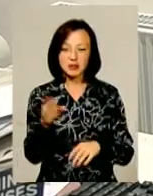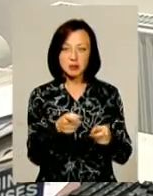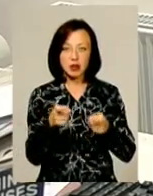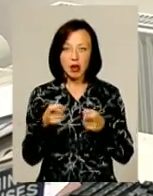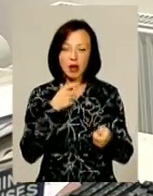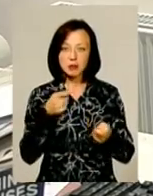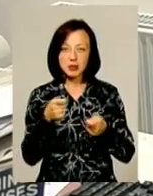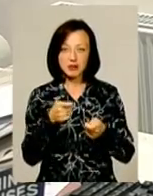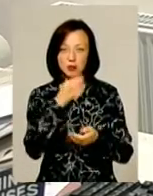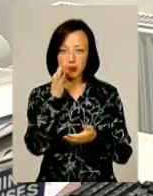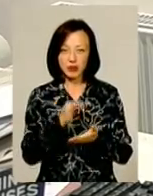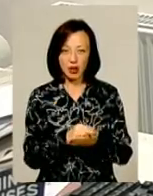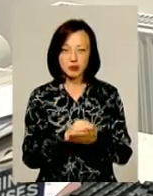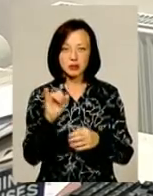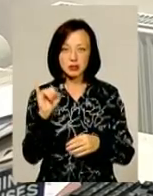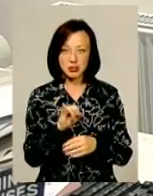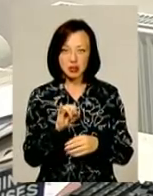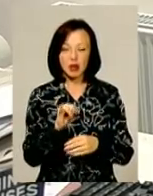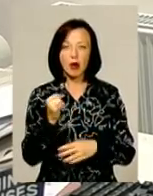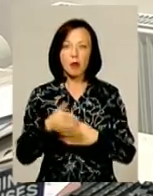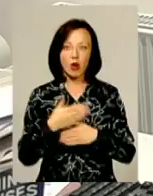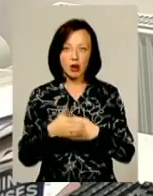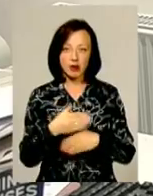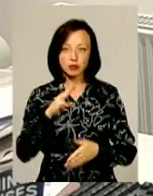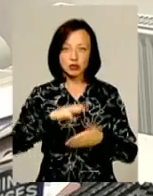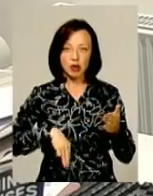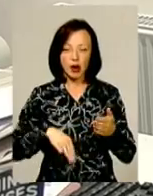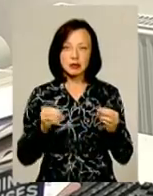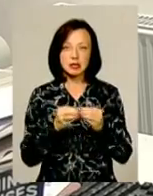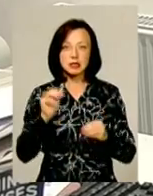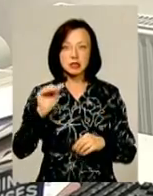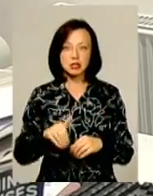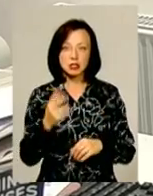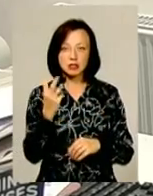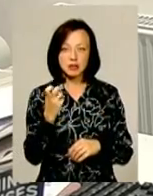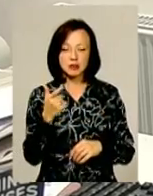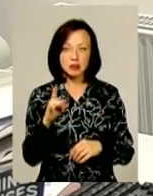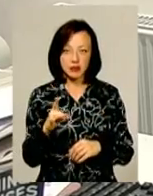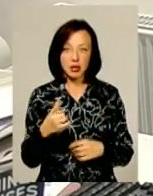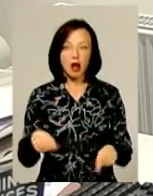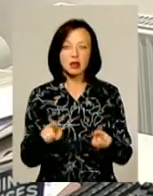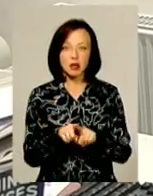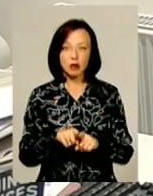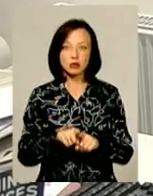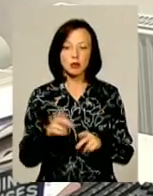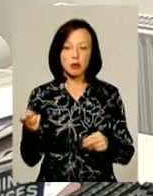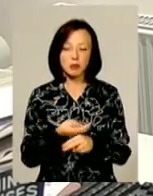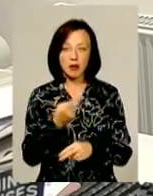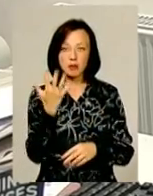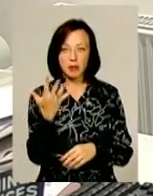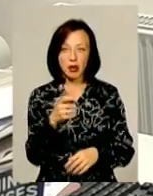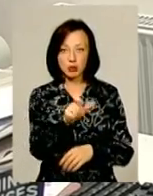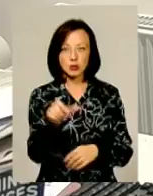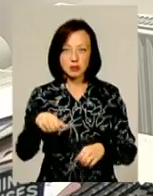до адмінвідповідальності та призначено покарання у вигляді штрафу в розмірі 10 200 гривень, а також позбавлено цих 5